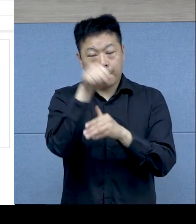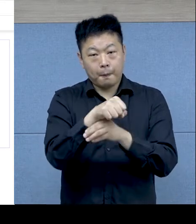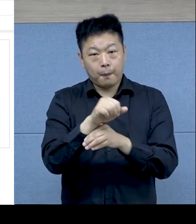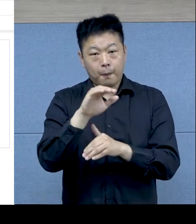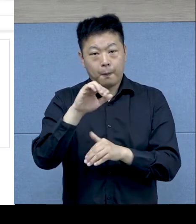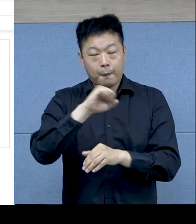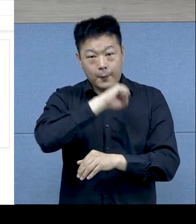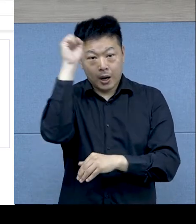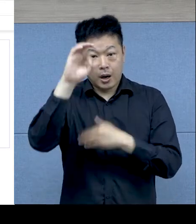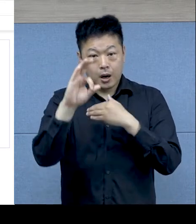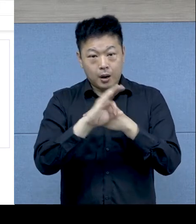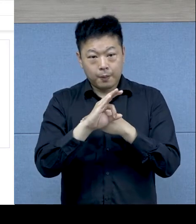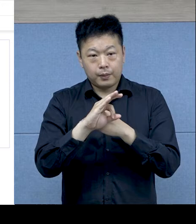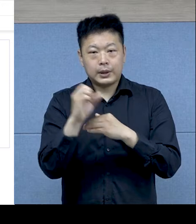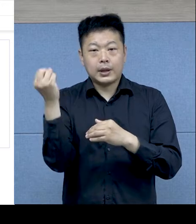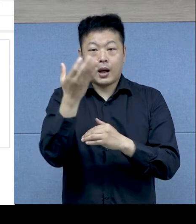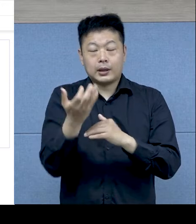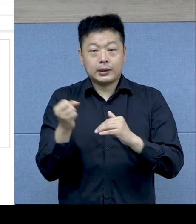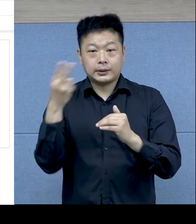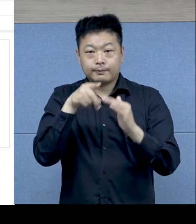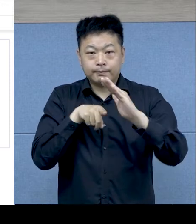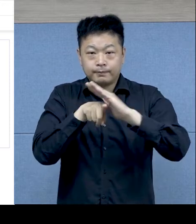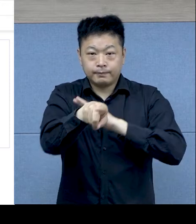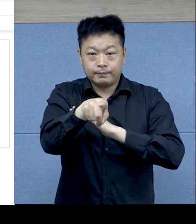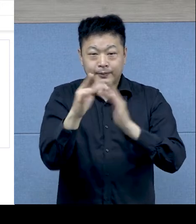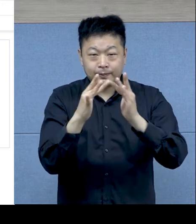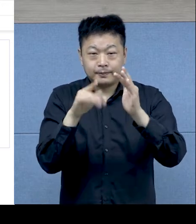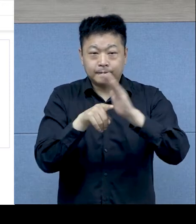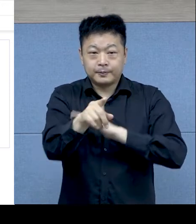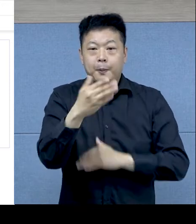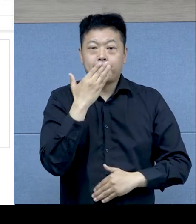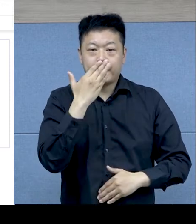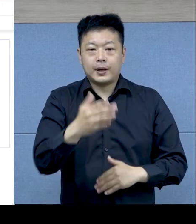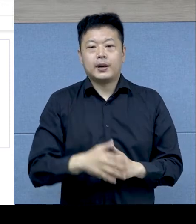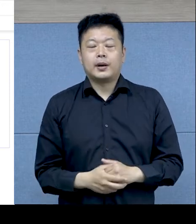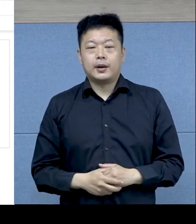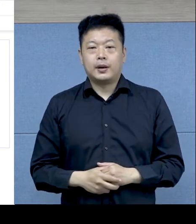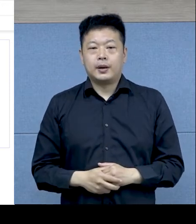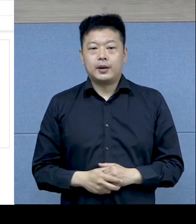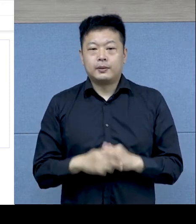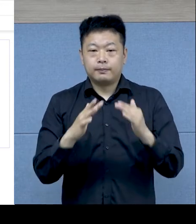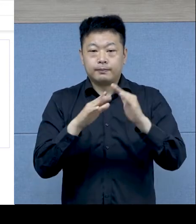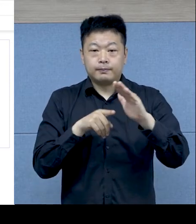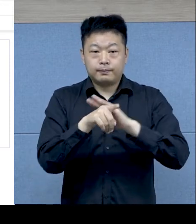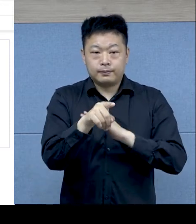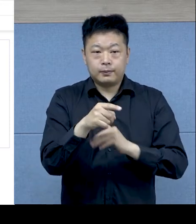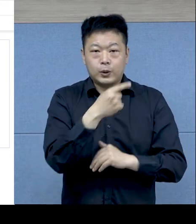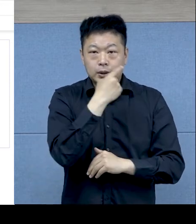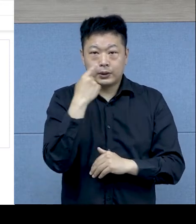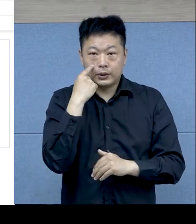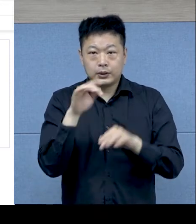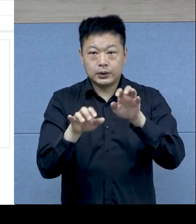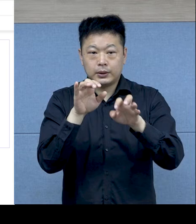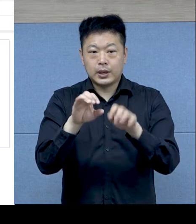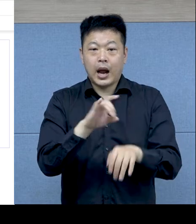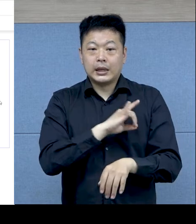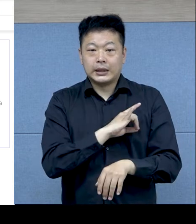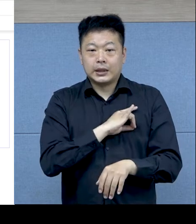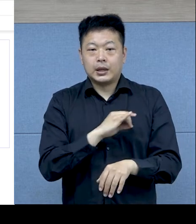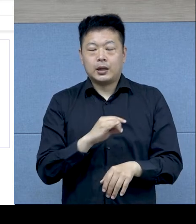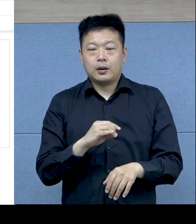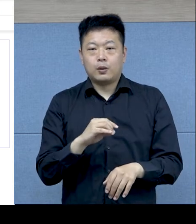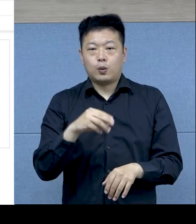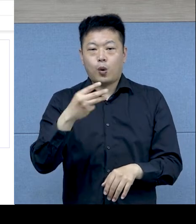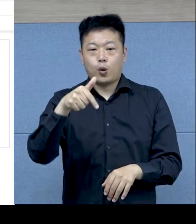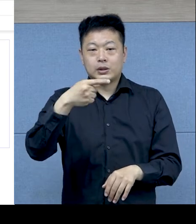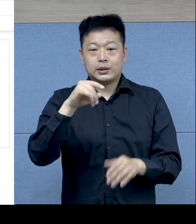되었다면 이제 로그인을 하실 수가 있어요. 그래서 아까 페이지에서 이제 로그인 버튼을 누르시면 아이디를 로그인할 수 있게 되어